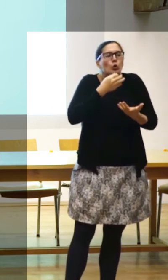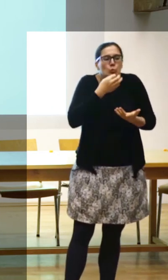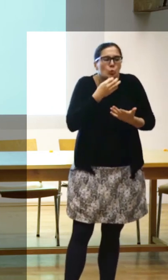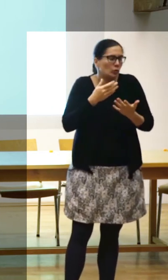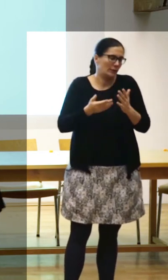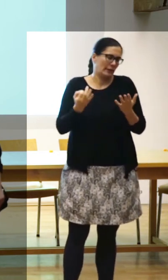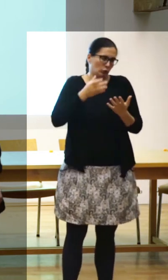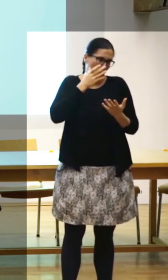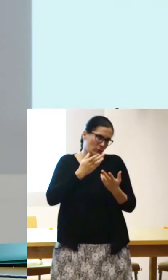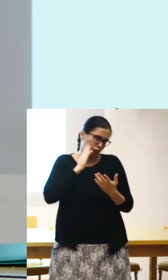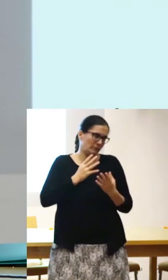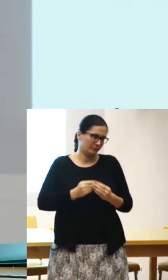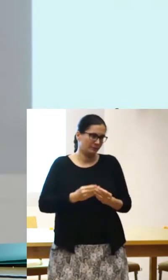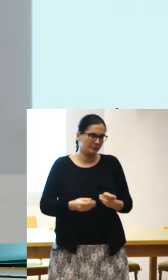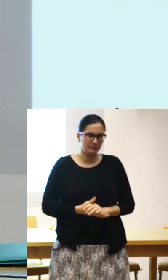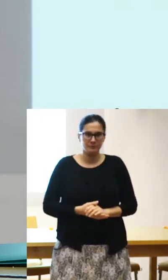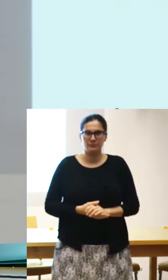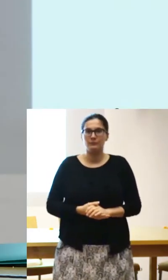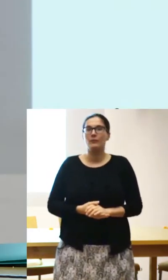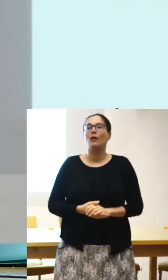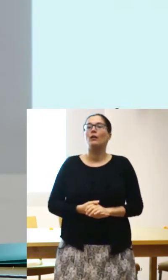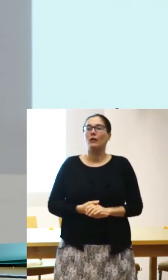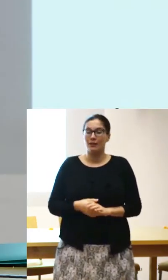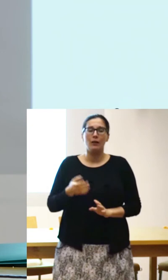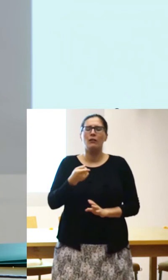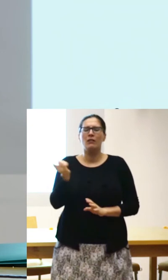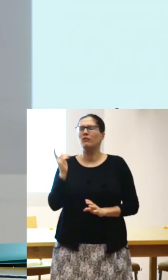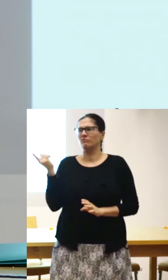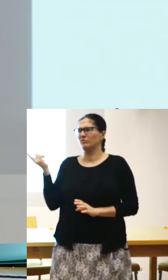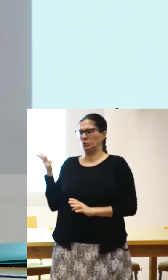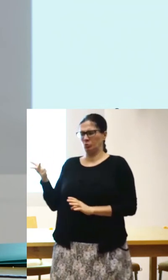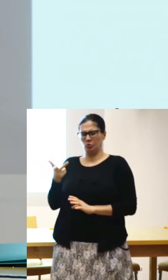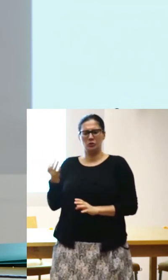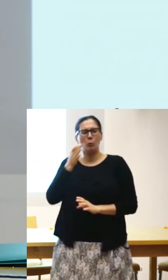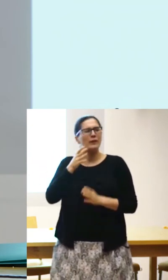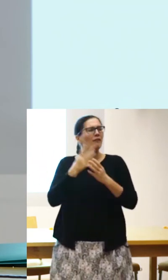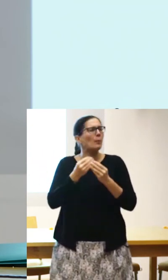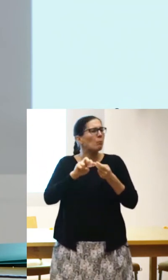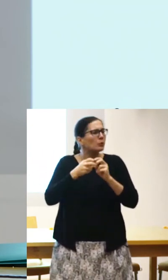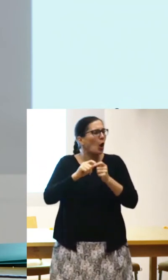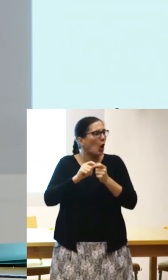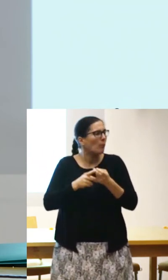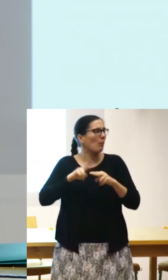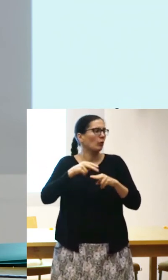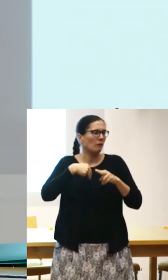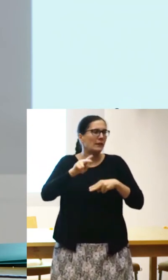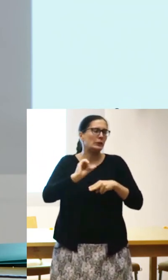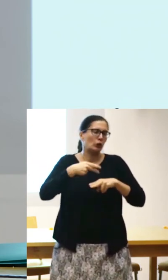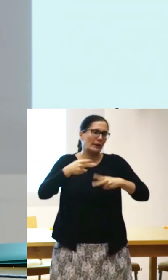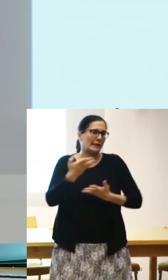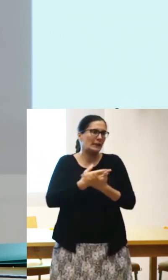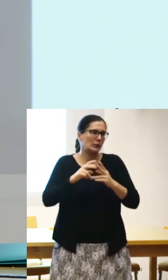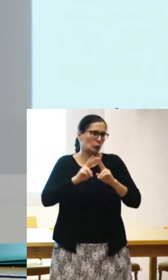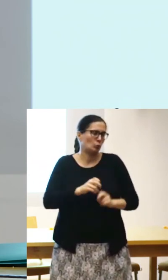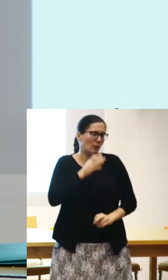situaci instituci. Potom se ještě k těmhle s těm momentům určitě dostaneme, ale tak stručně poprosím jenom prezentovat Moravskou galerii.